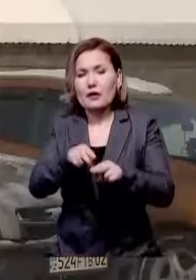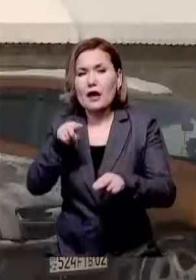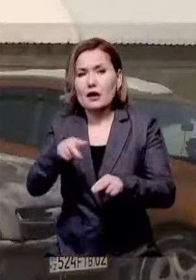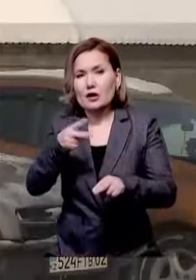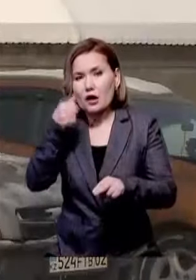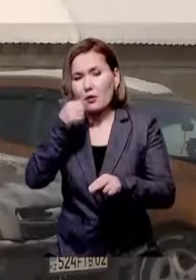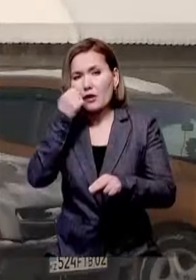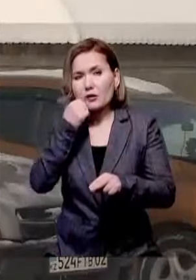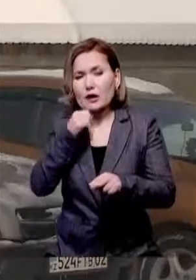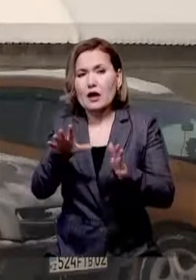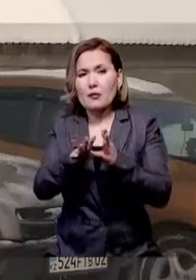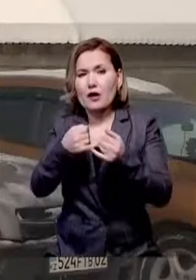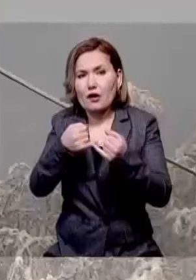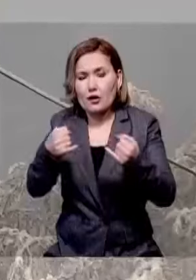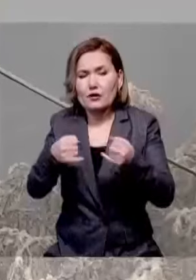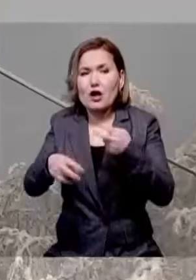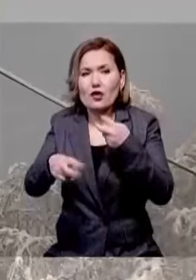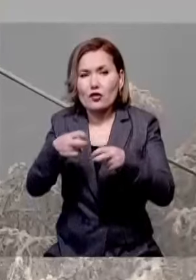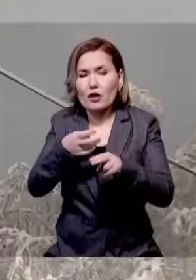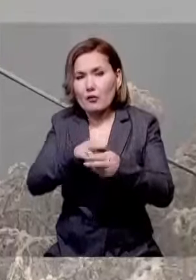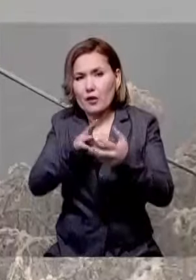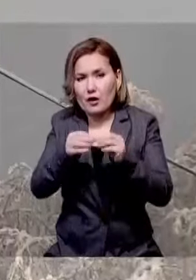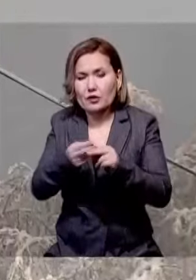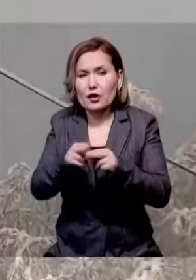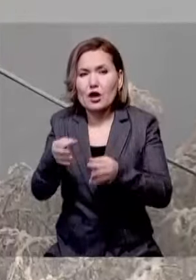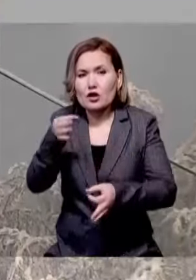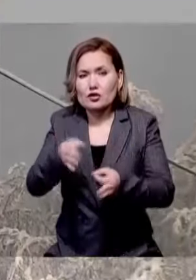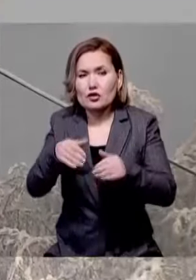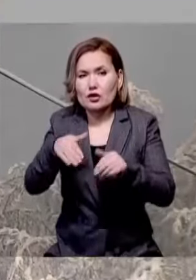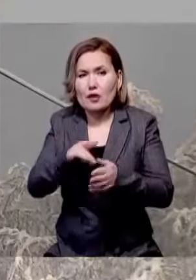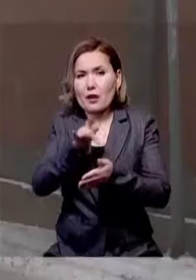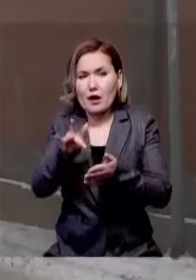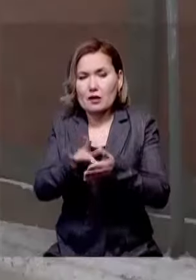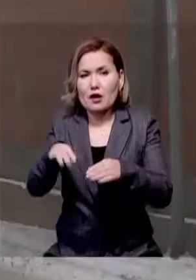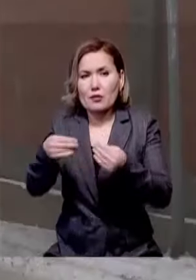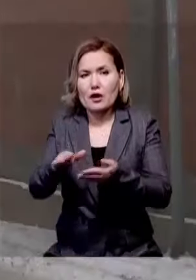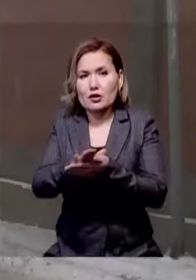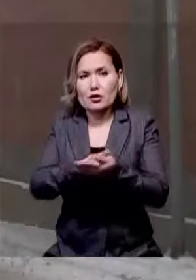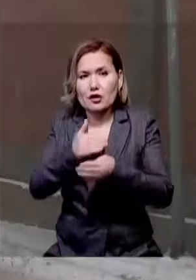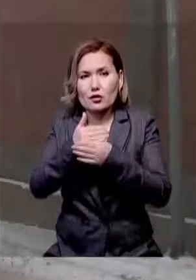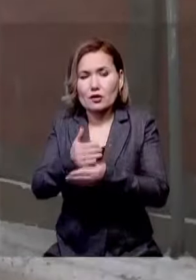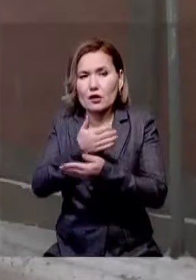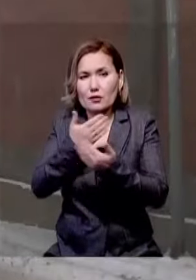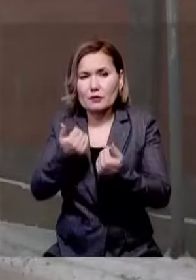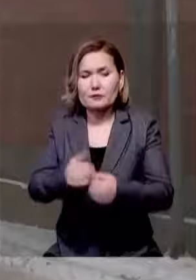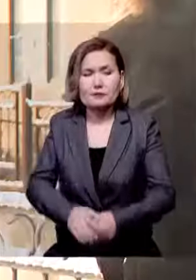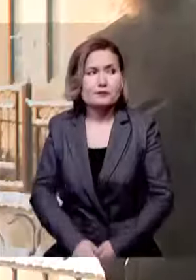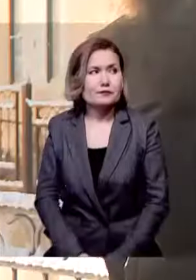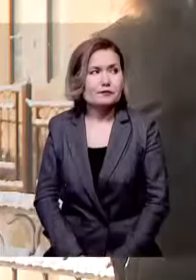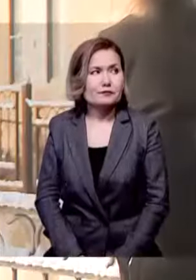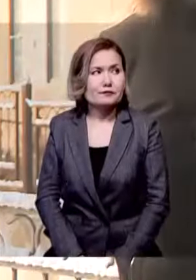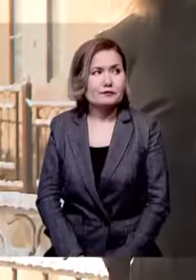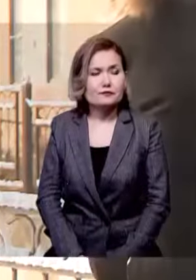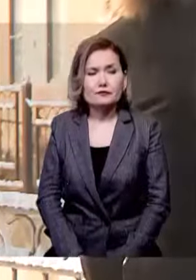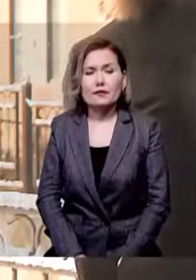жылы тозығы жеткен электр желілері сот шешімімен иесіз деп танылып, қала балансына өтіпті. Бірақ одан да қайыры болмады, дейді тұрғындар. Мұның